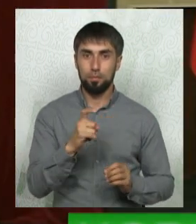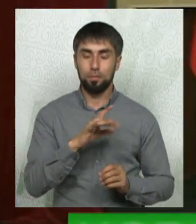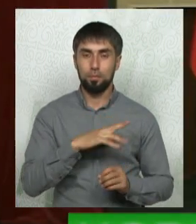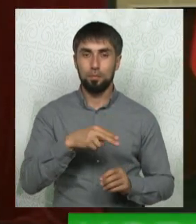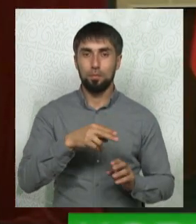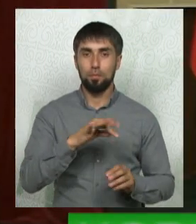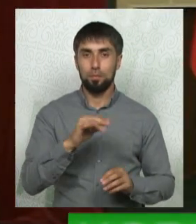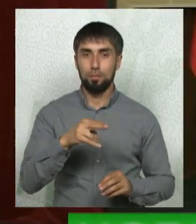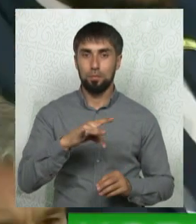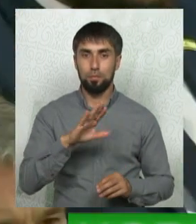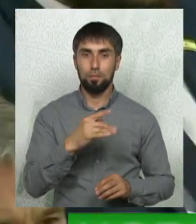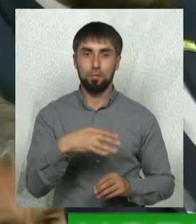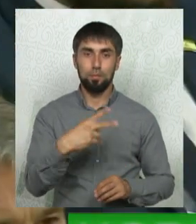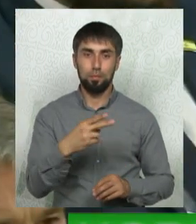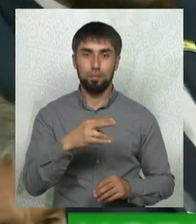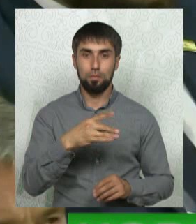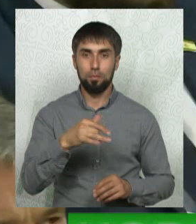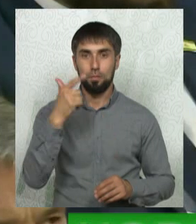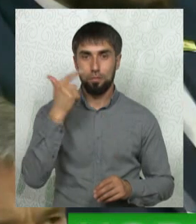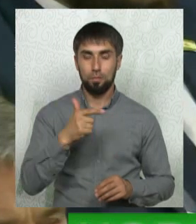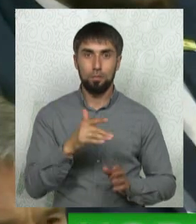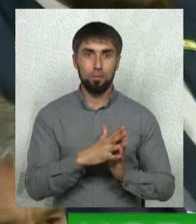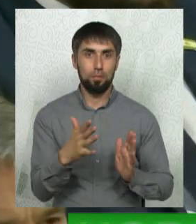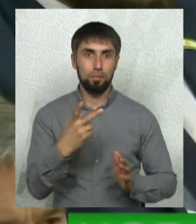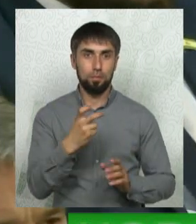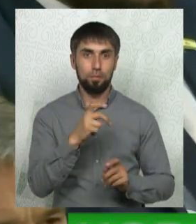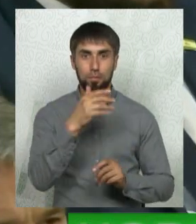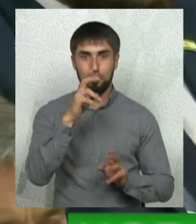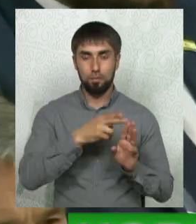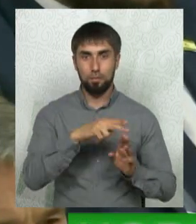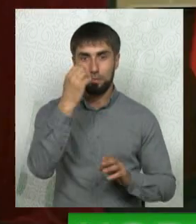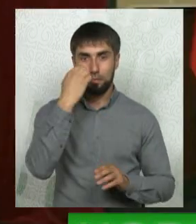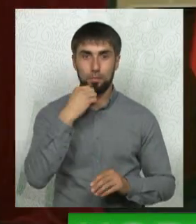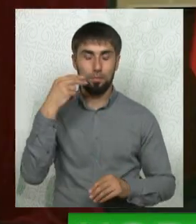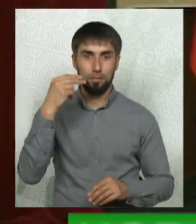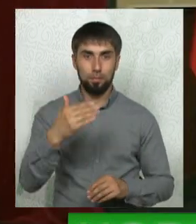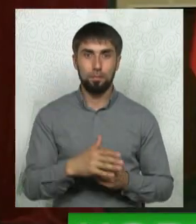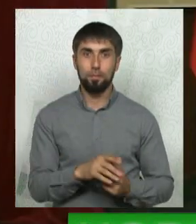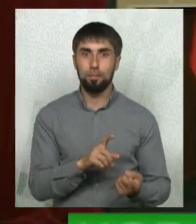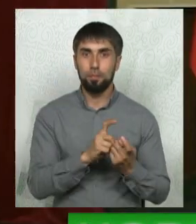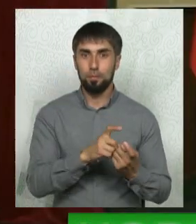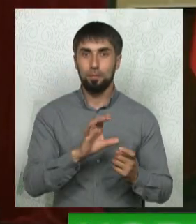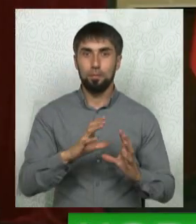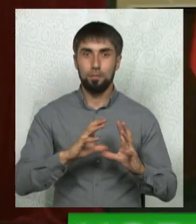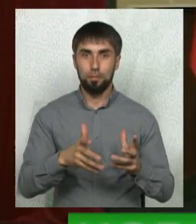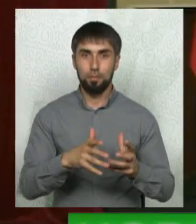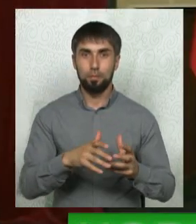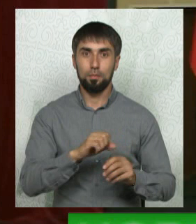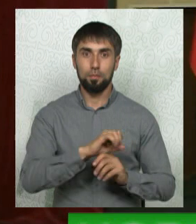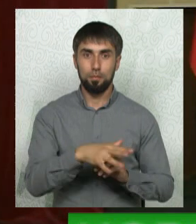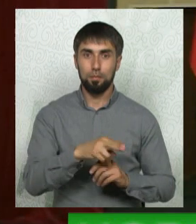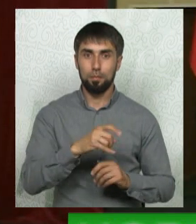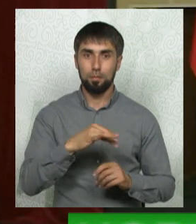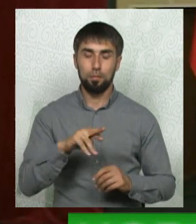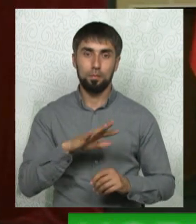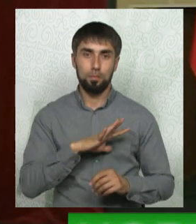орденом Пирогова, 42 – почетной грамотой, около 200 – благодарностью президента. Борьба с мировой пандемией